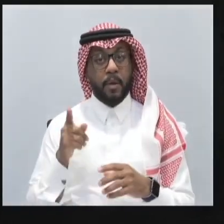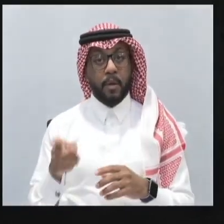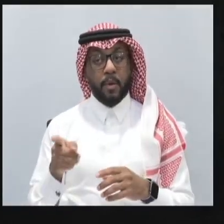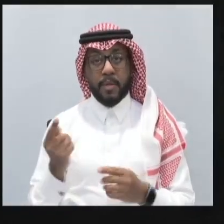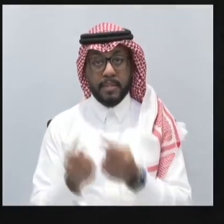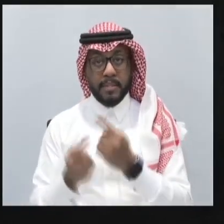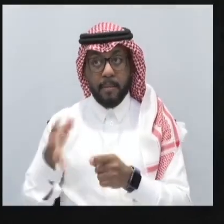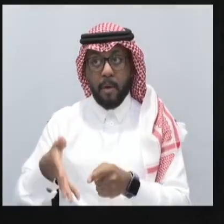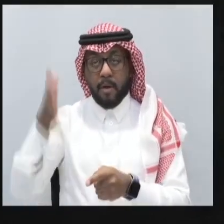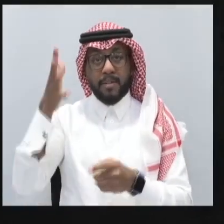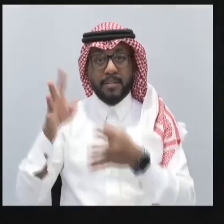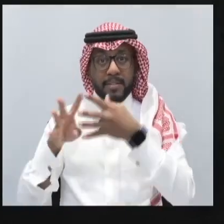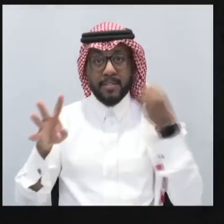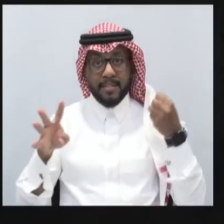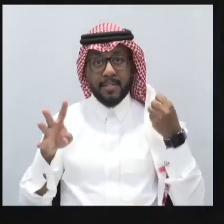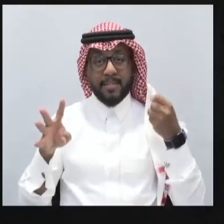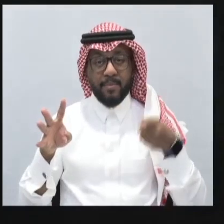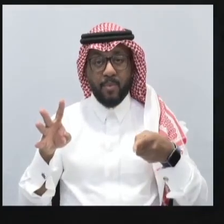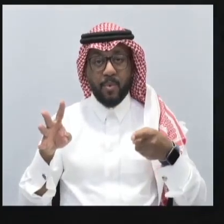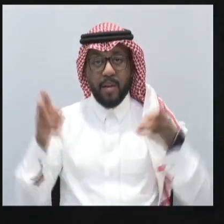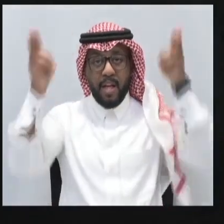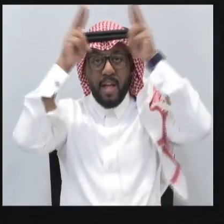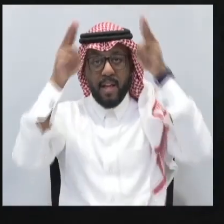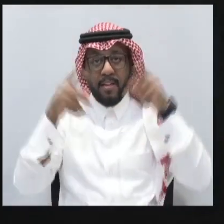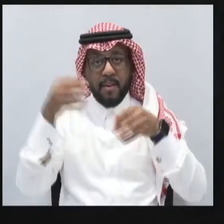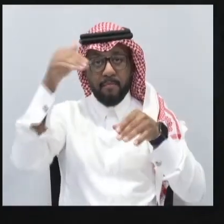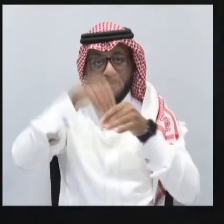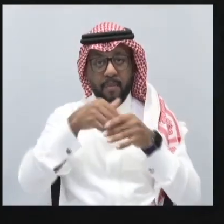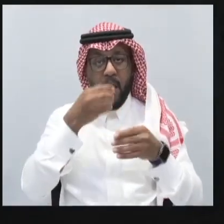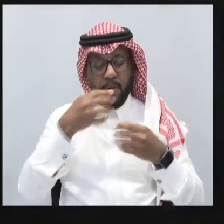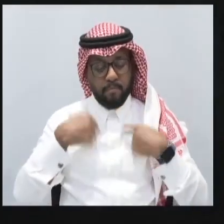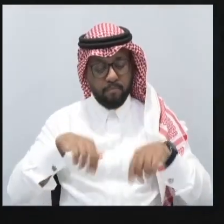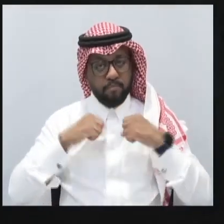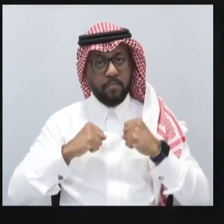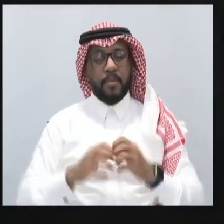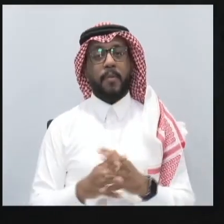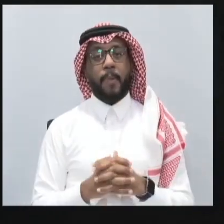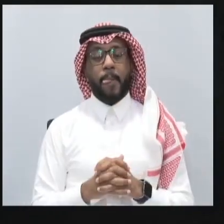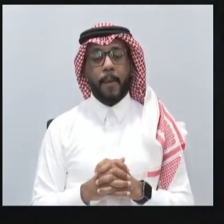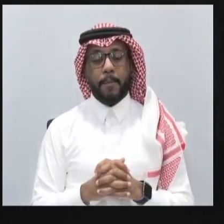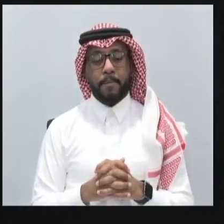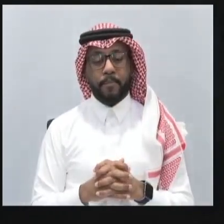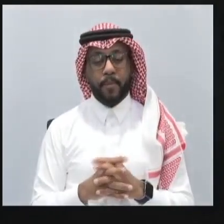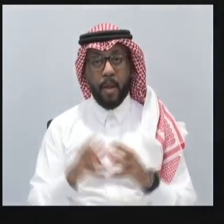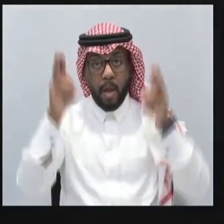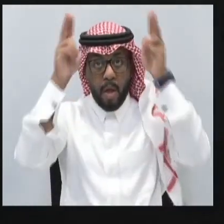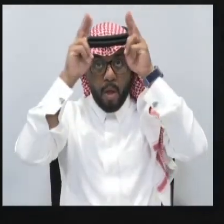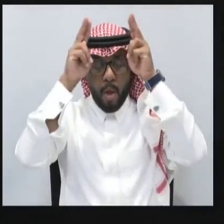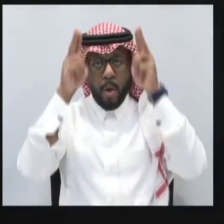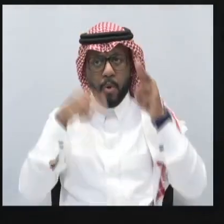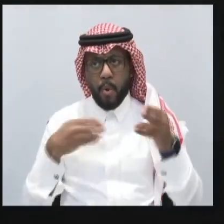النبات اخذها من اخذها الارنب طيب الارنب صار يتحرك